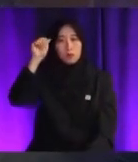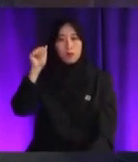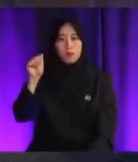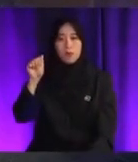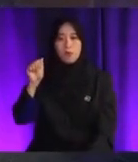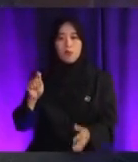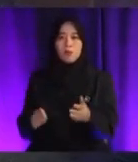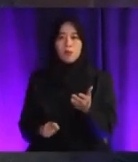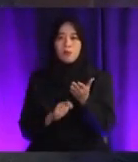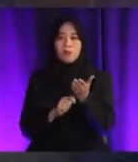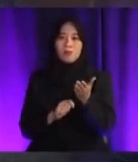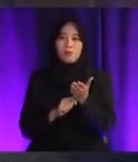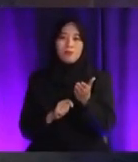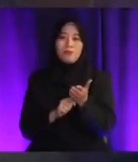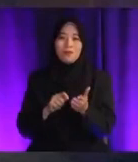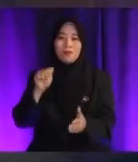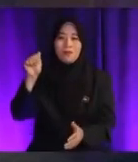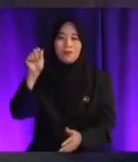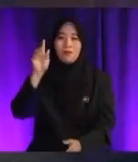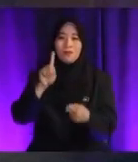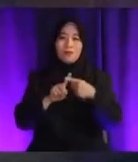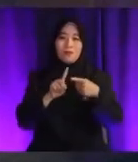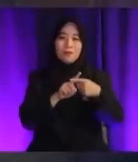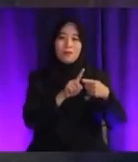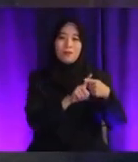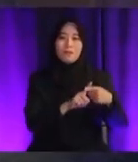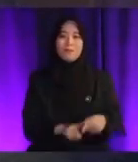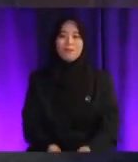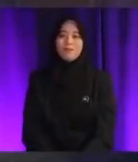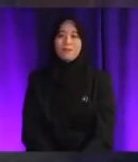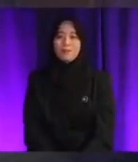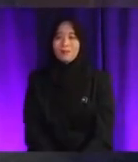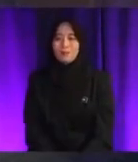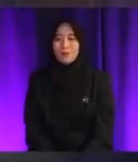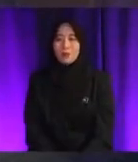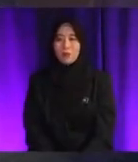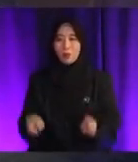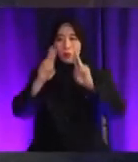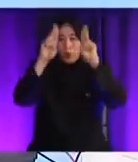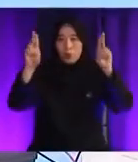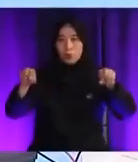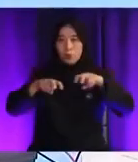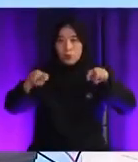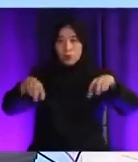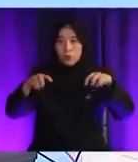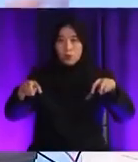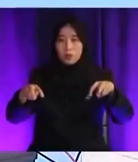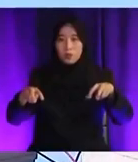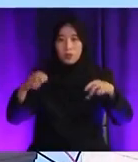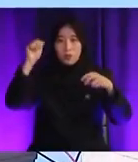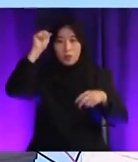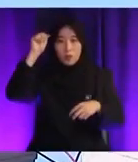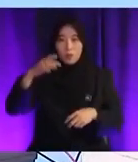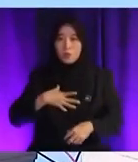plus. Alhamdulillah cikgu. Masya Allah. Okey. Baik, saya pasti uji kaji ini merupakan salah satu uji kaji yang saya cukup seronok